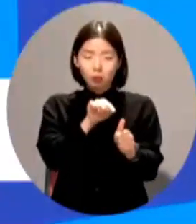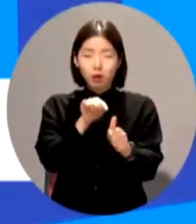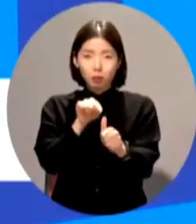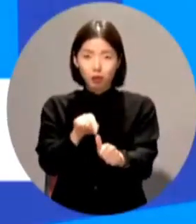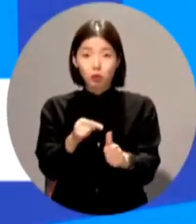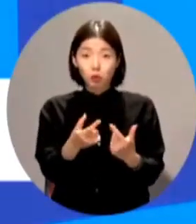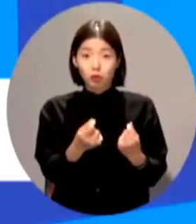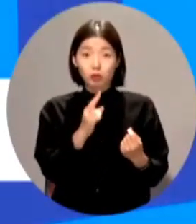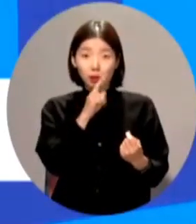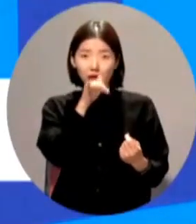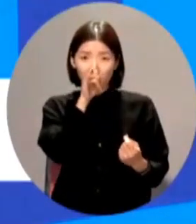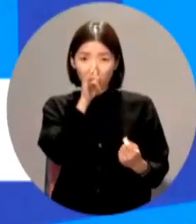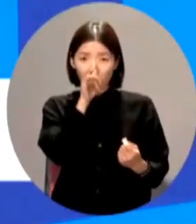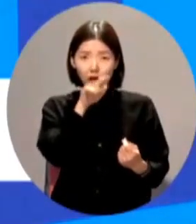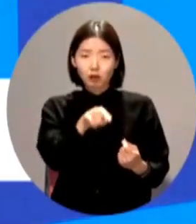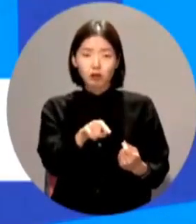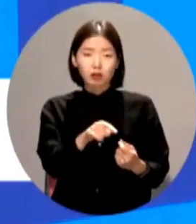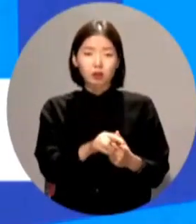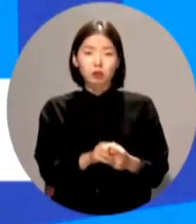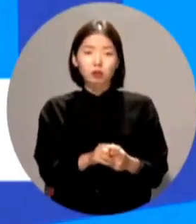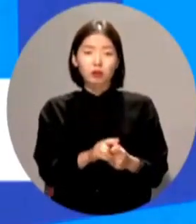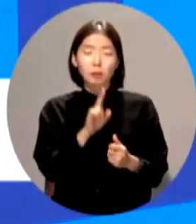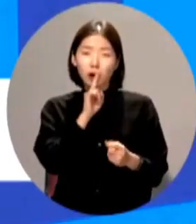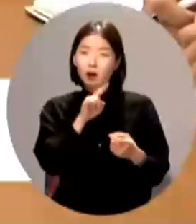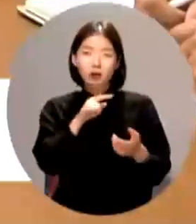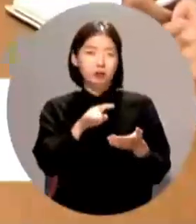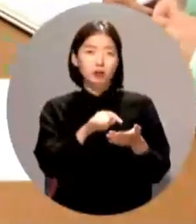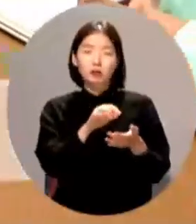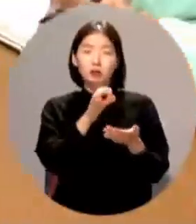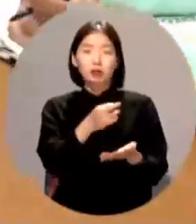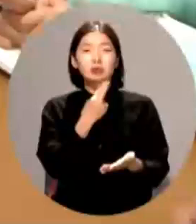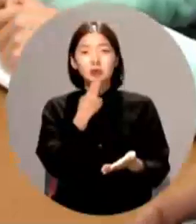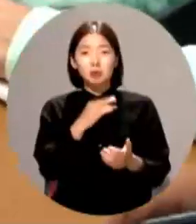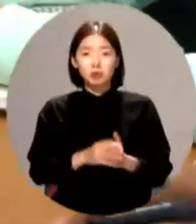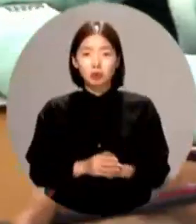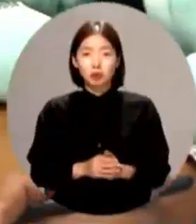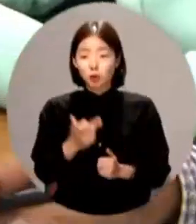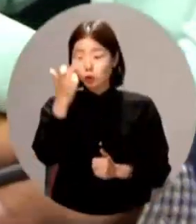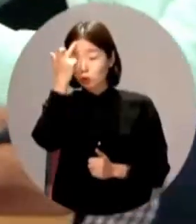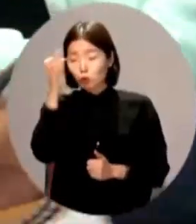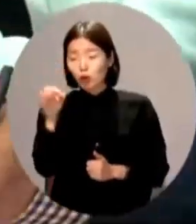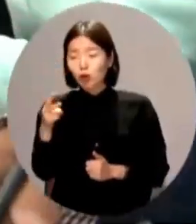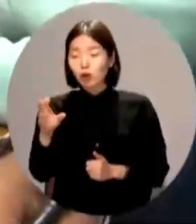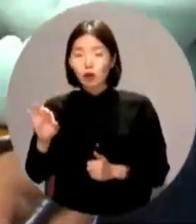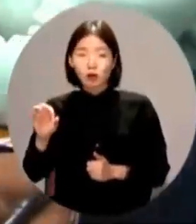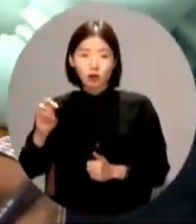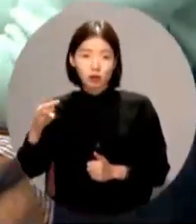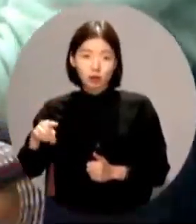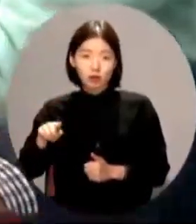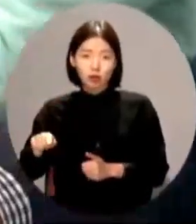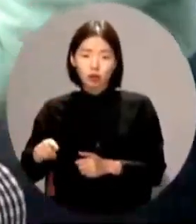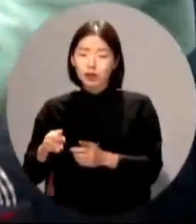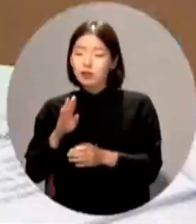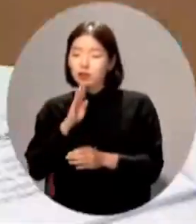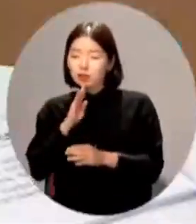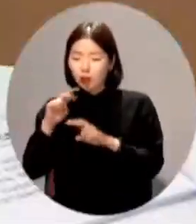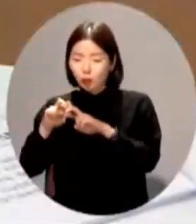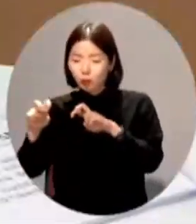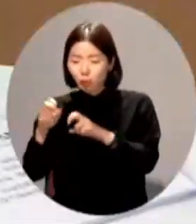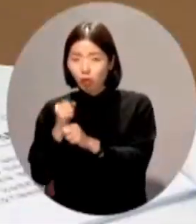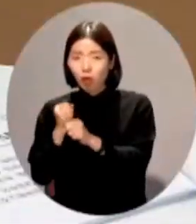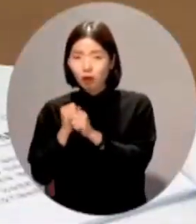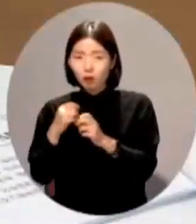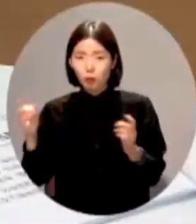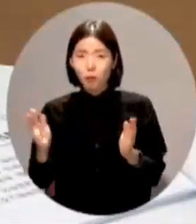같은데요 그건 장력의 가치도 없다고 생각해요 최영일 후보는 감도 높게 진상규명을 촉구하며